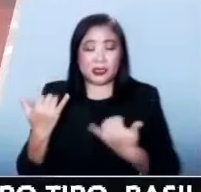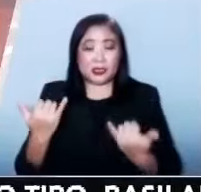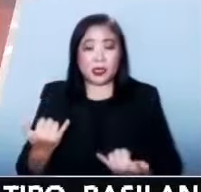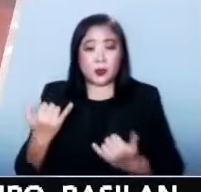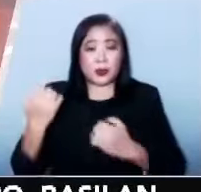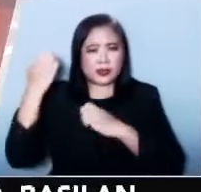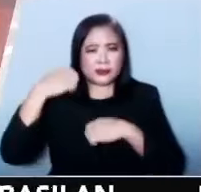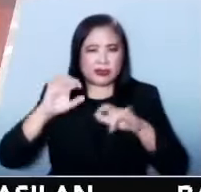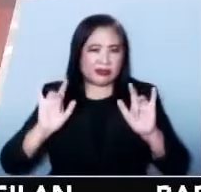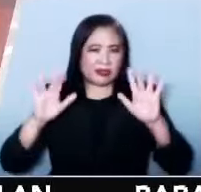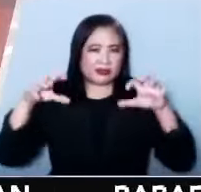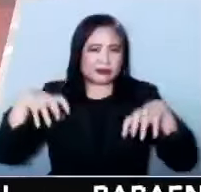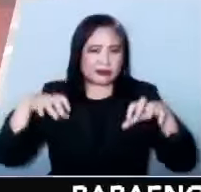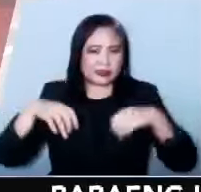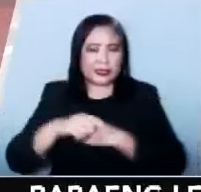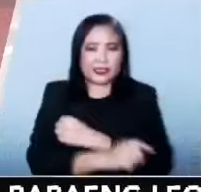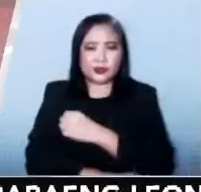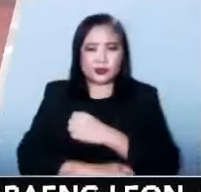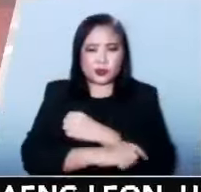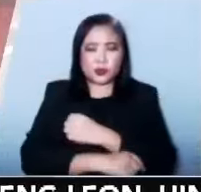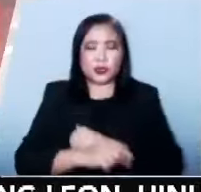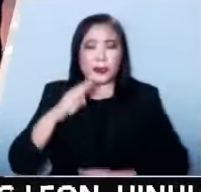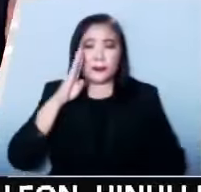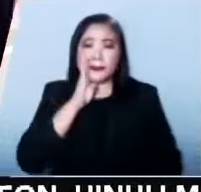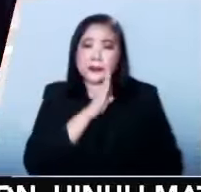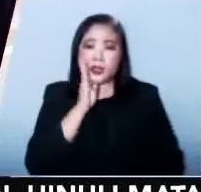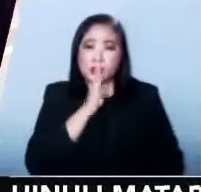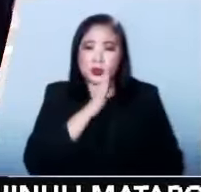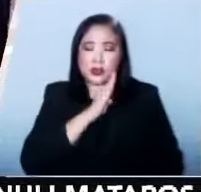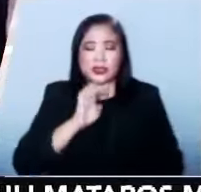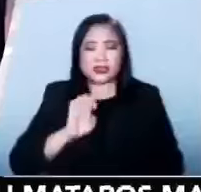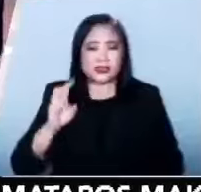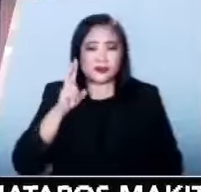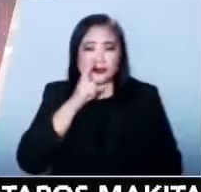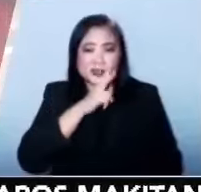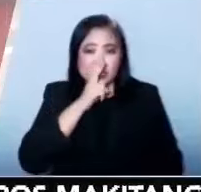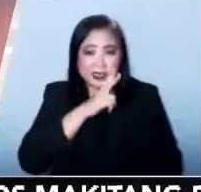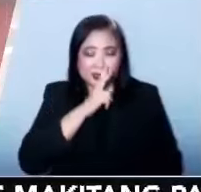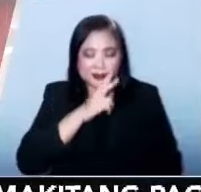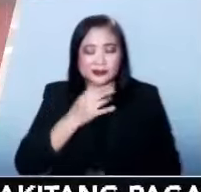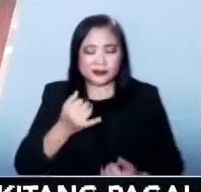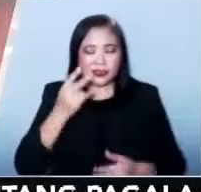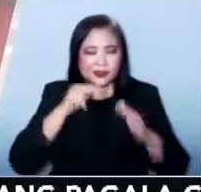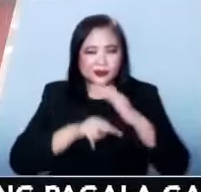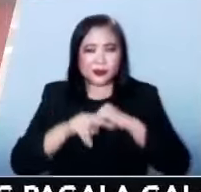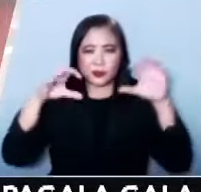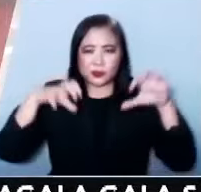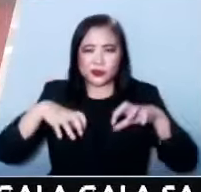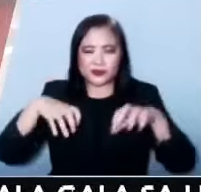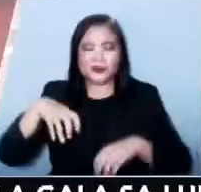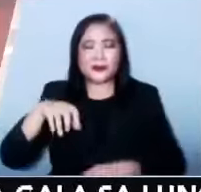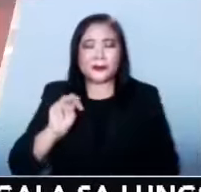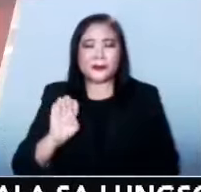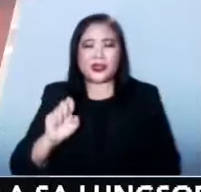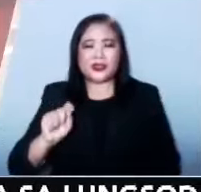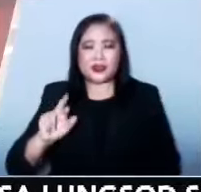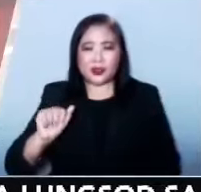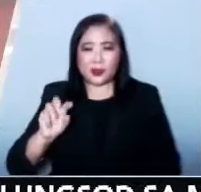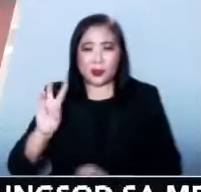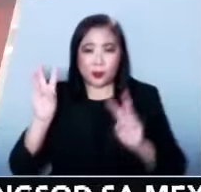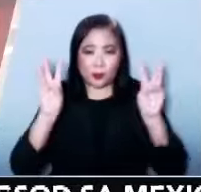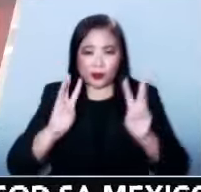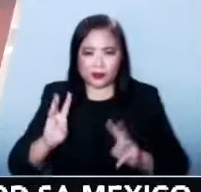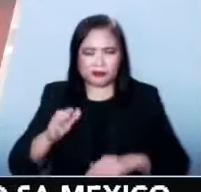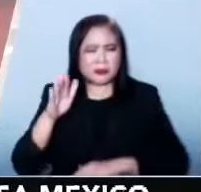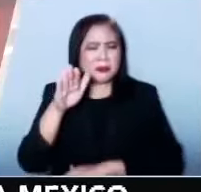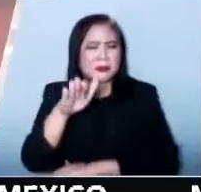Quezon Province, Bicol Region ng Eastern Visayas. Base po yan sa rainfall forecast ng Metro Weather. Pagsapit ng hapon mga kapuso, uulin